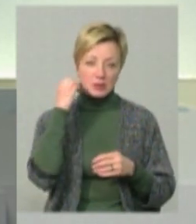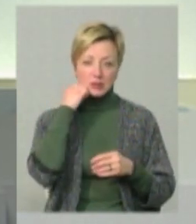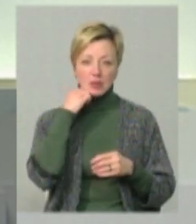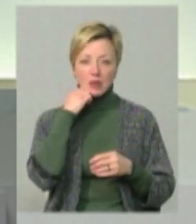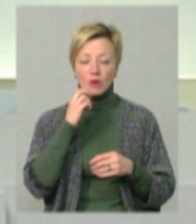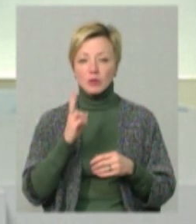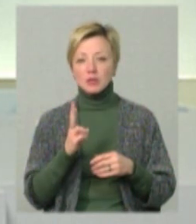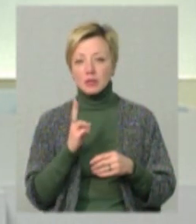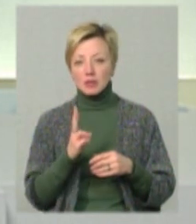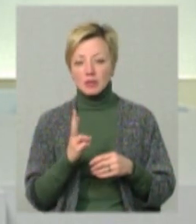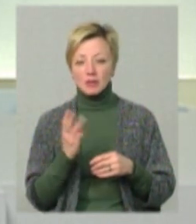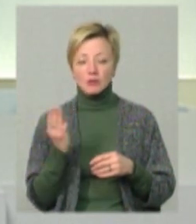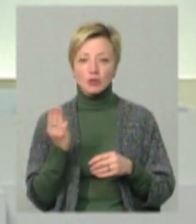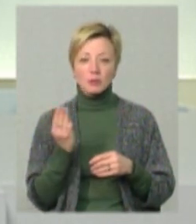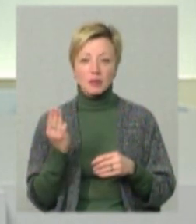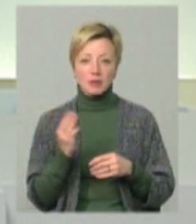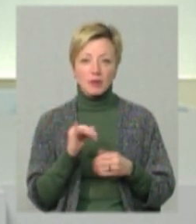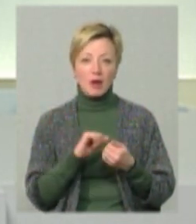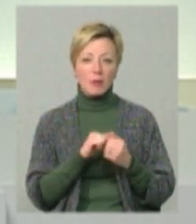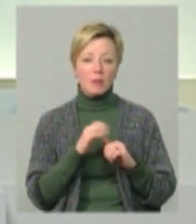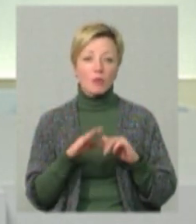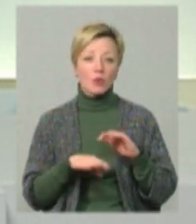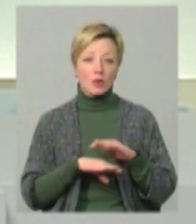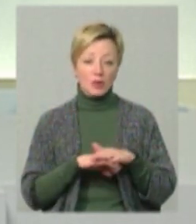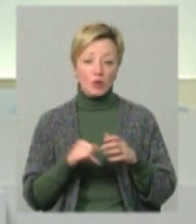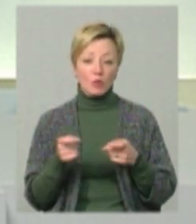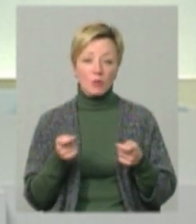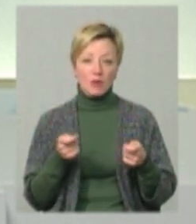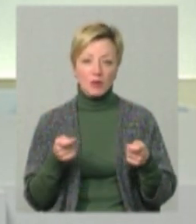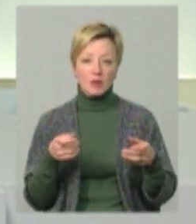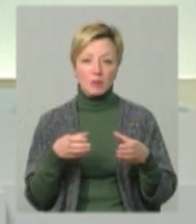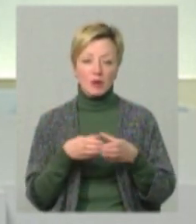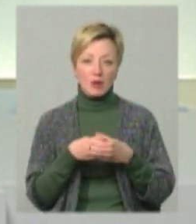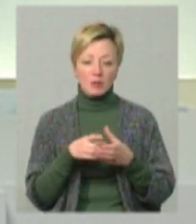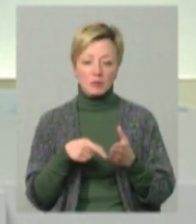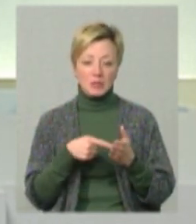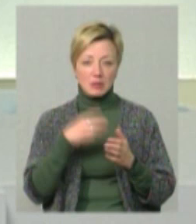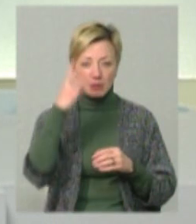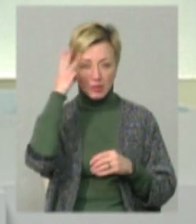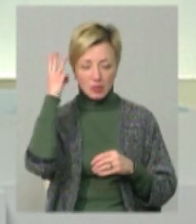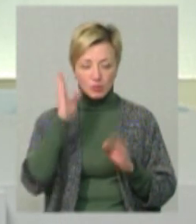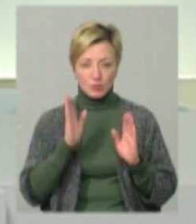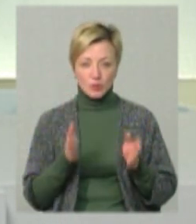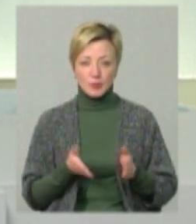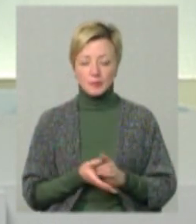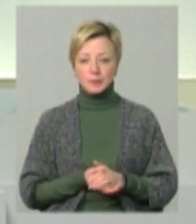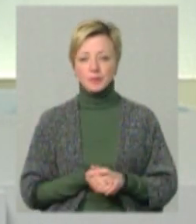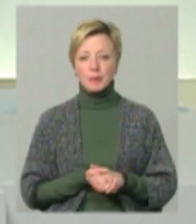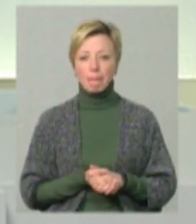місто Старокостянтинів, Шепетівка і Кам'янець-Подільський. І управління бригадою в місті Хмельницькому обласному